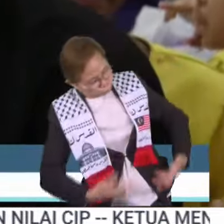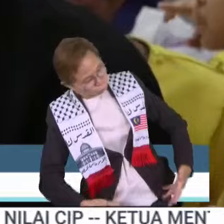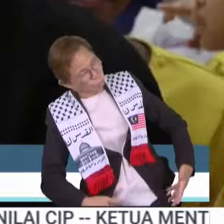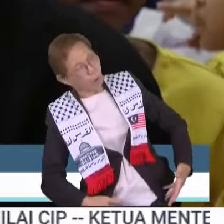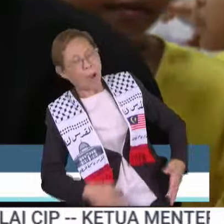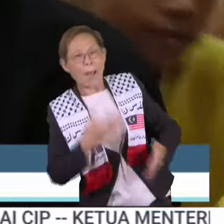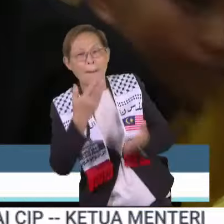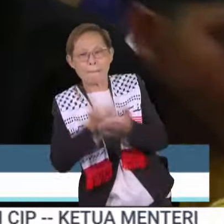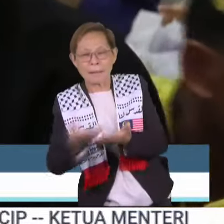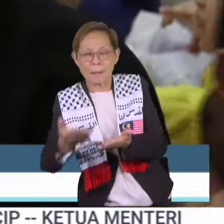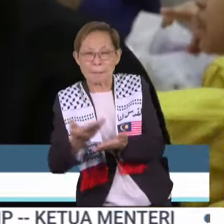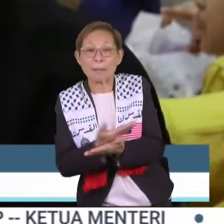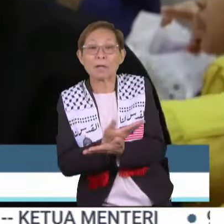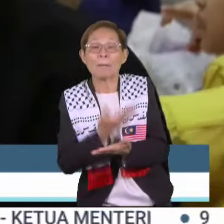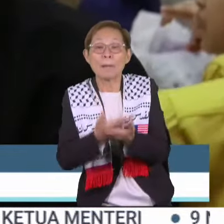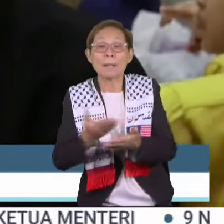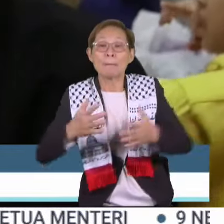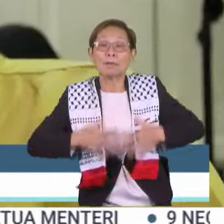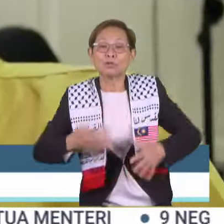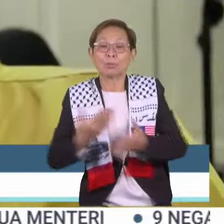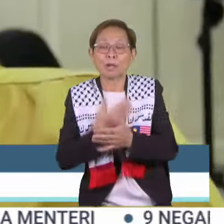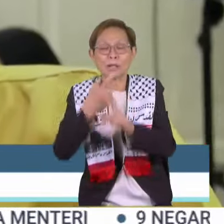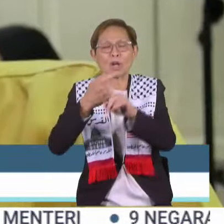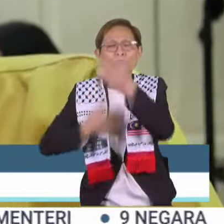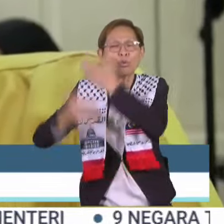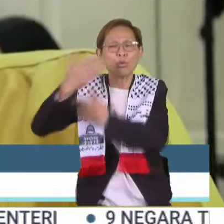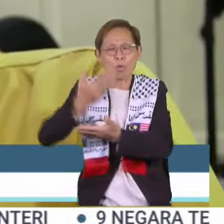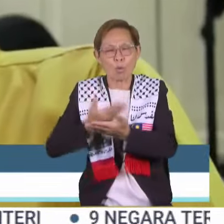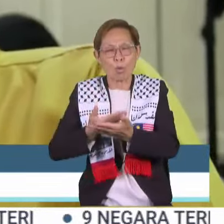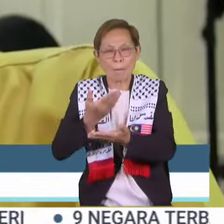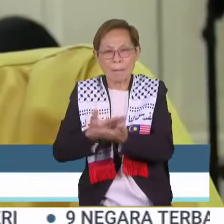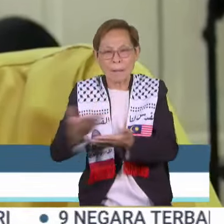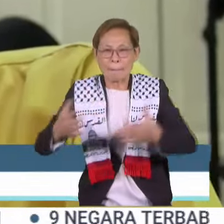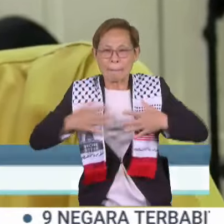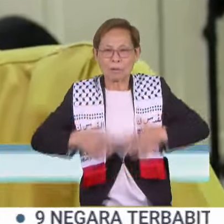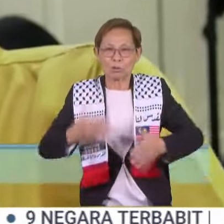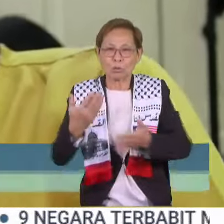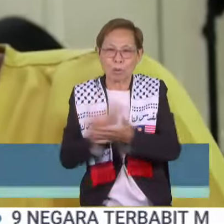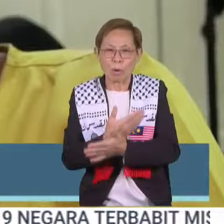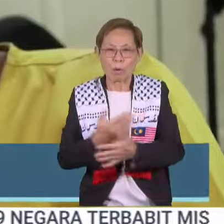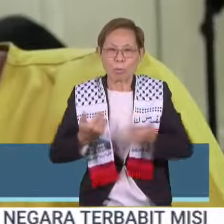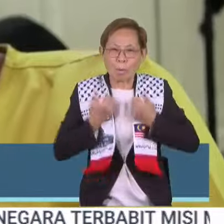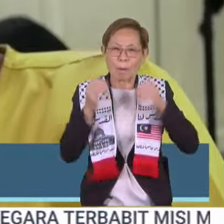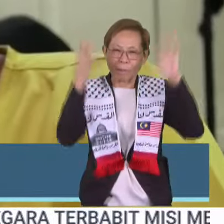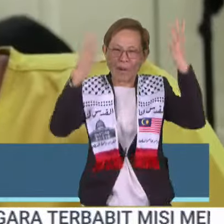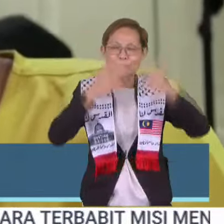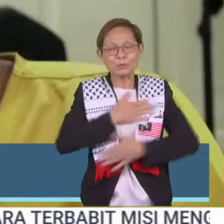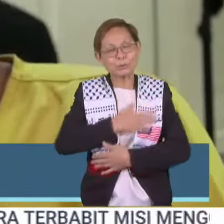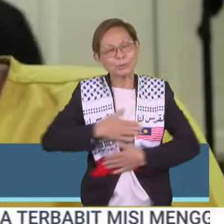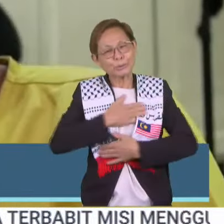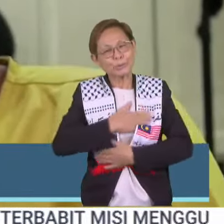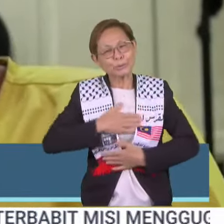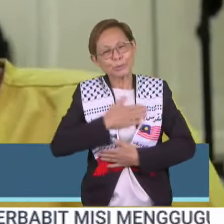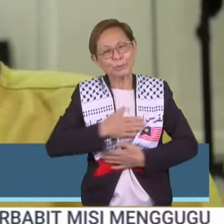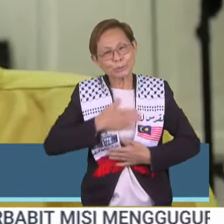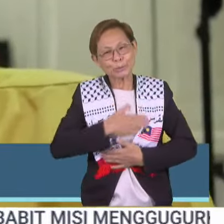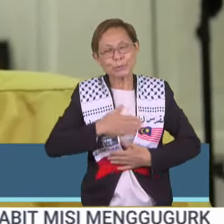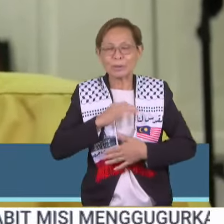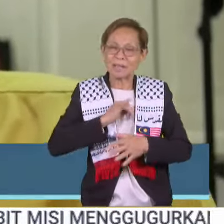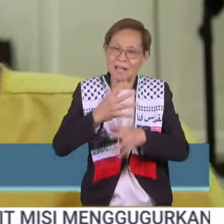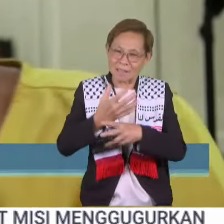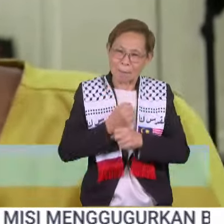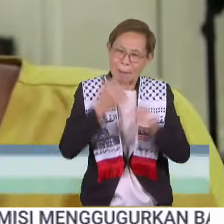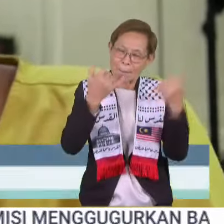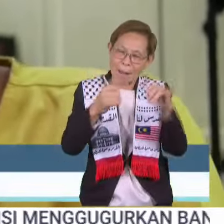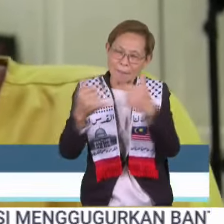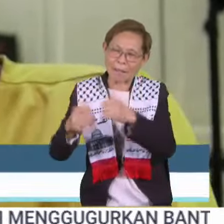baru, semua baju baru daripada dulu pun. Hari raya ni saya seronok kerana saya dapat